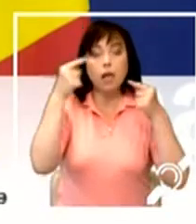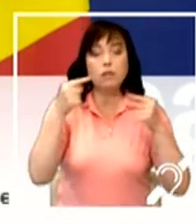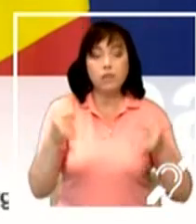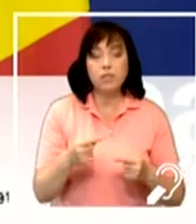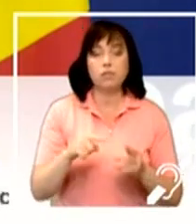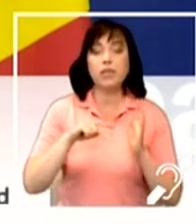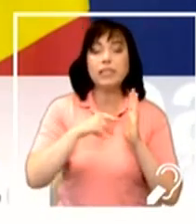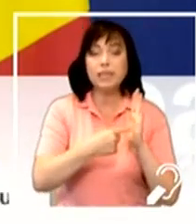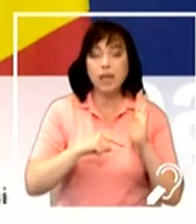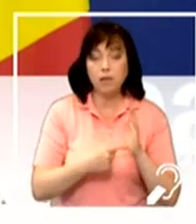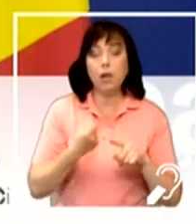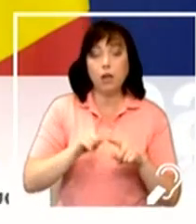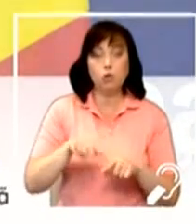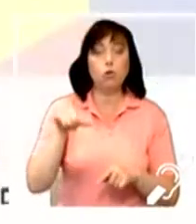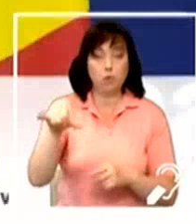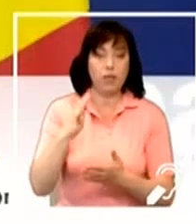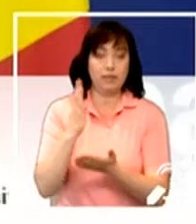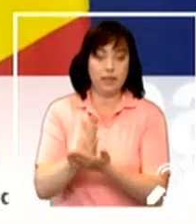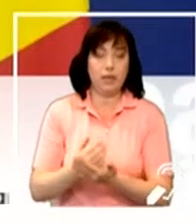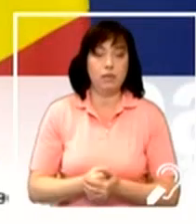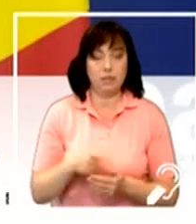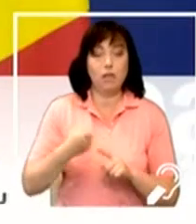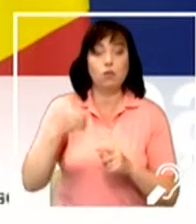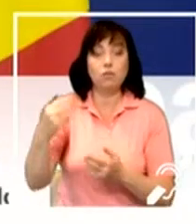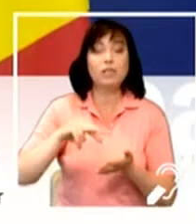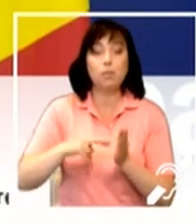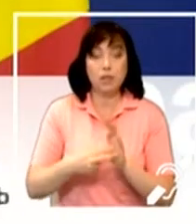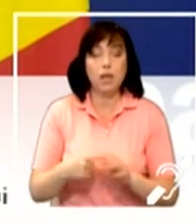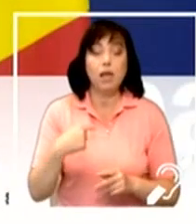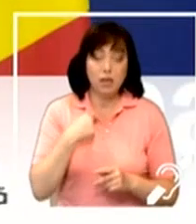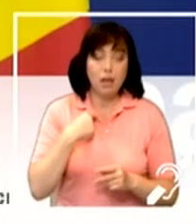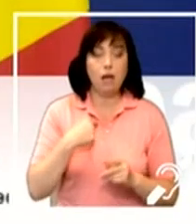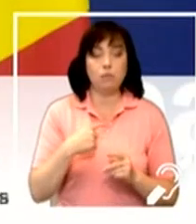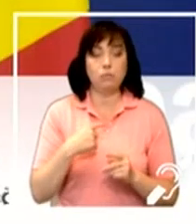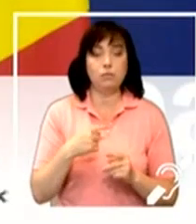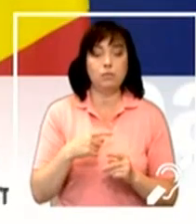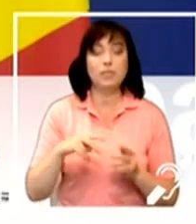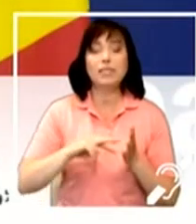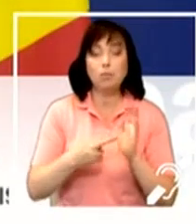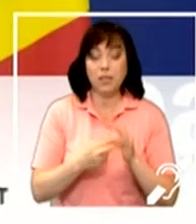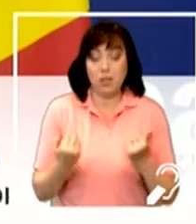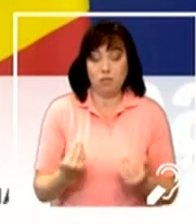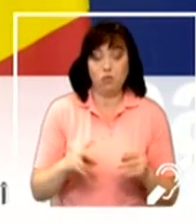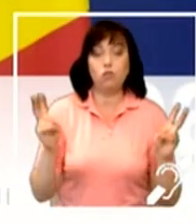cu obiectivele pe care dumneavoastră vi le-ați propus. Am evidențiat în această întâlnire, dragi invitați,